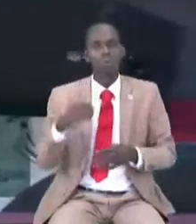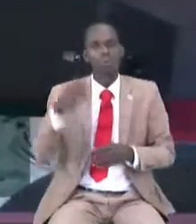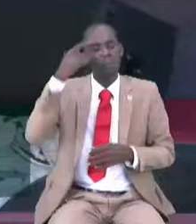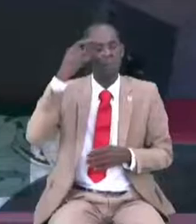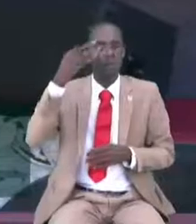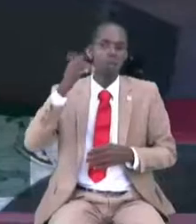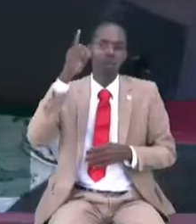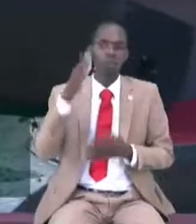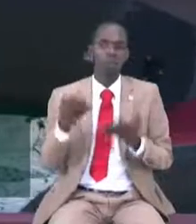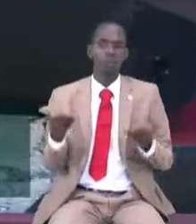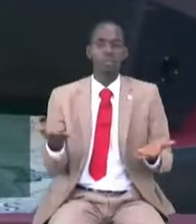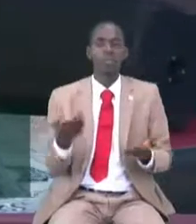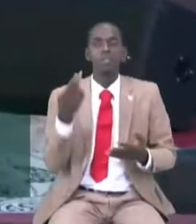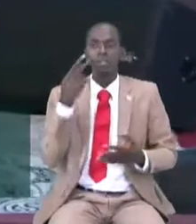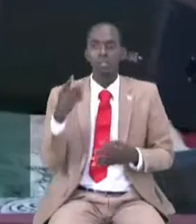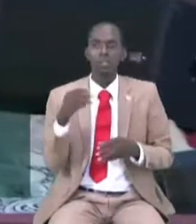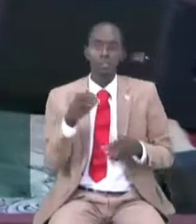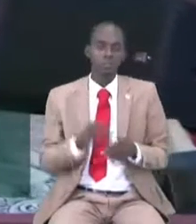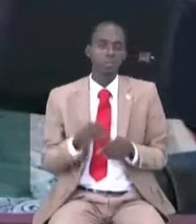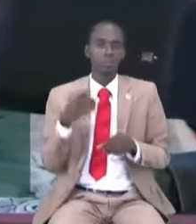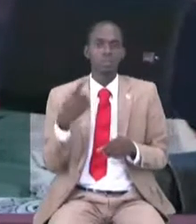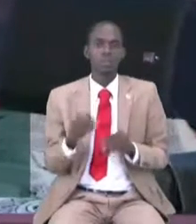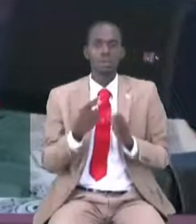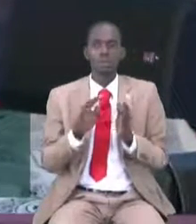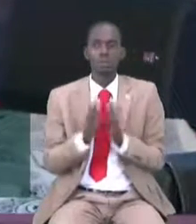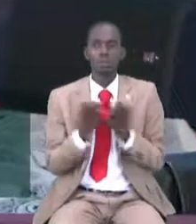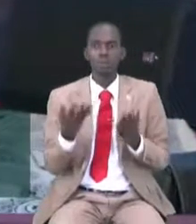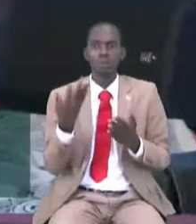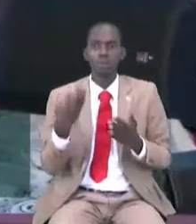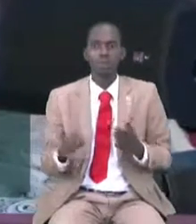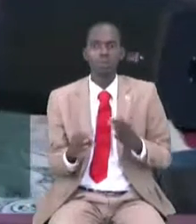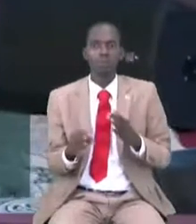Deuxième Pierre, chapitre 3, verset 9.